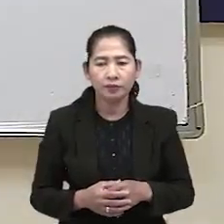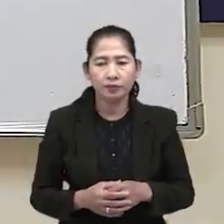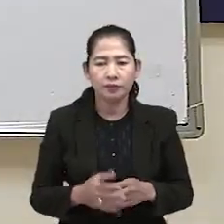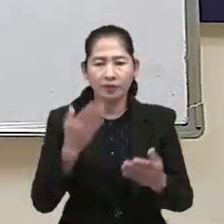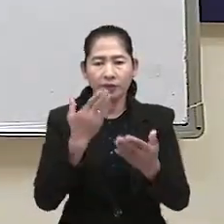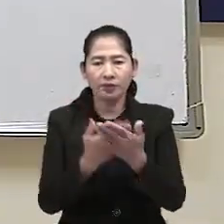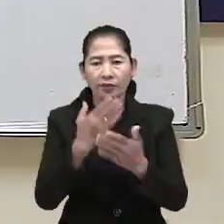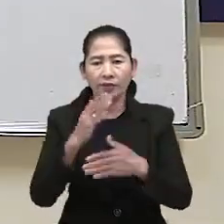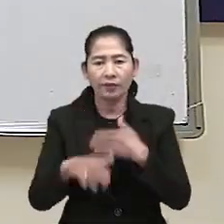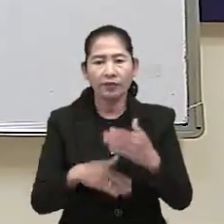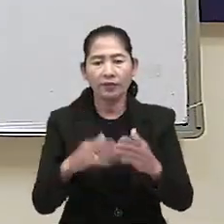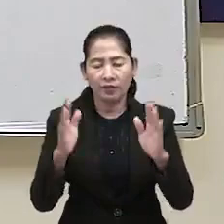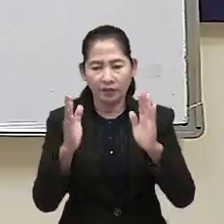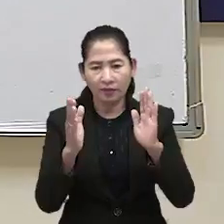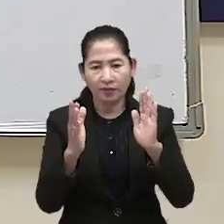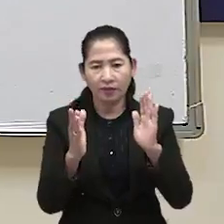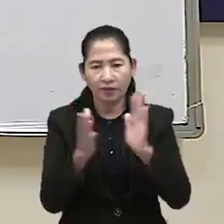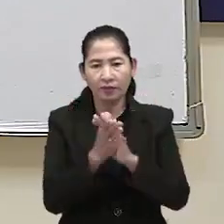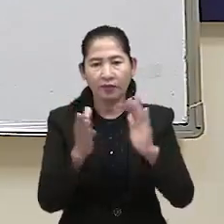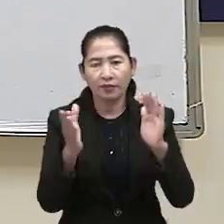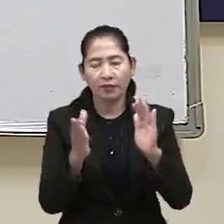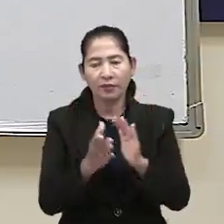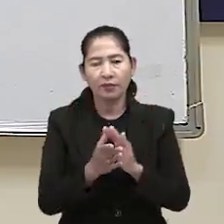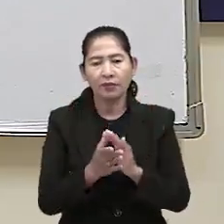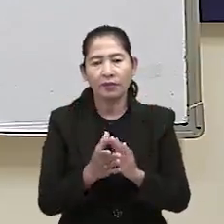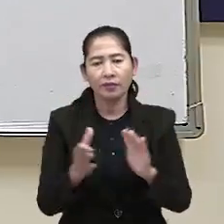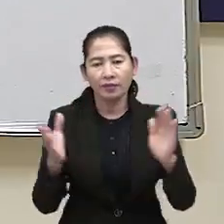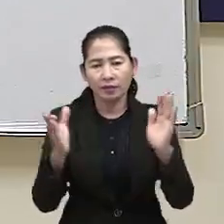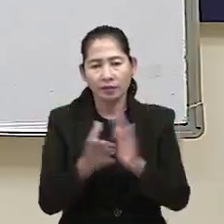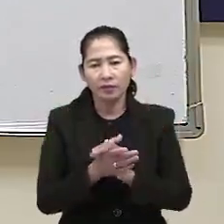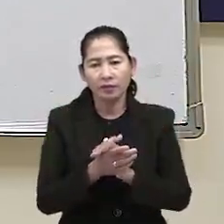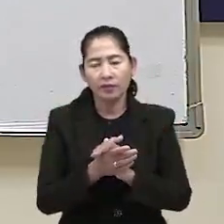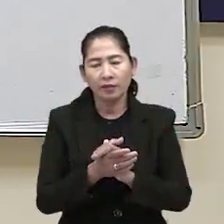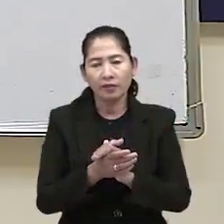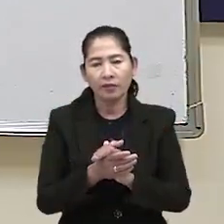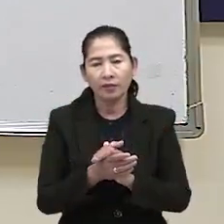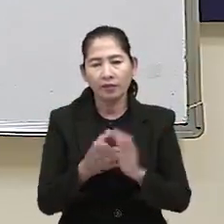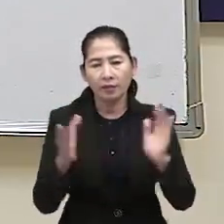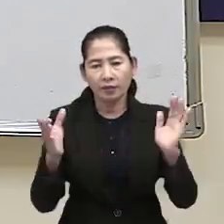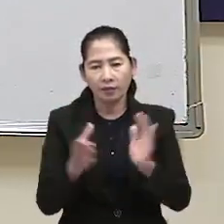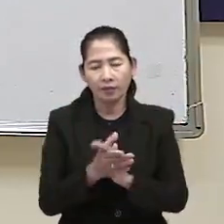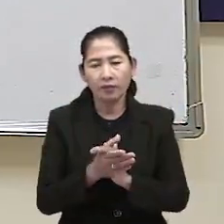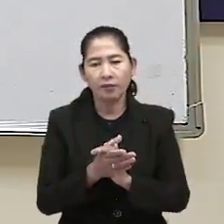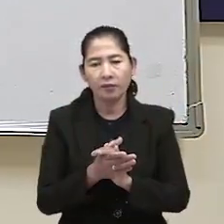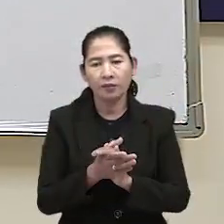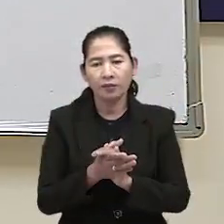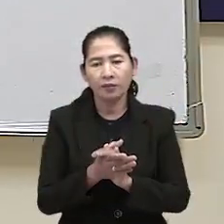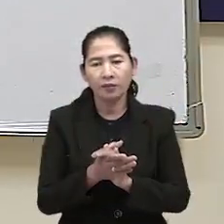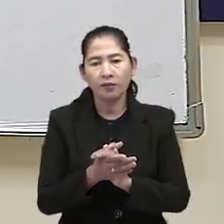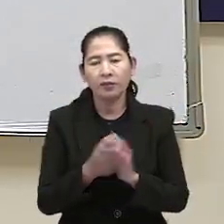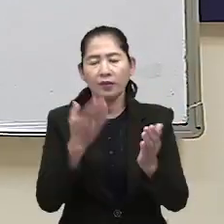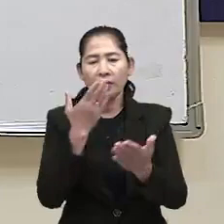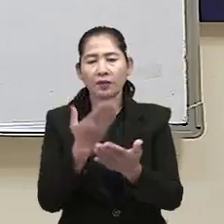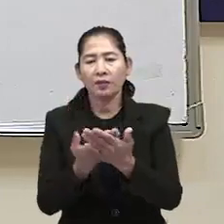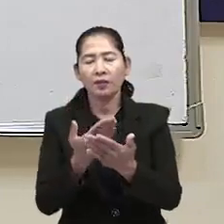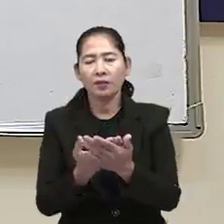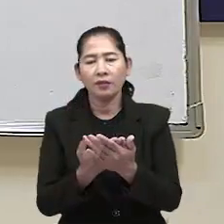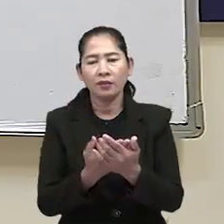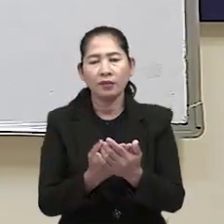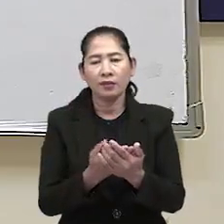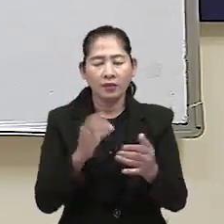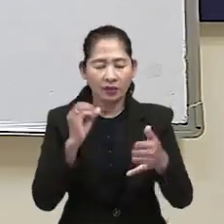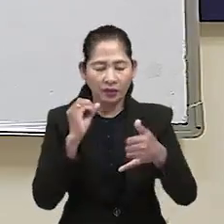អរគុណទាំងអស់គ្នាតែដៃមួយកូនតែដៃមួយទៀតតែដៃមួយទៀតចាអរគុណច្រើន